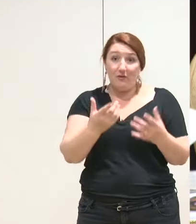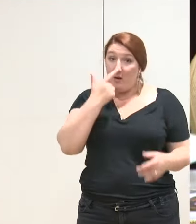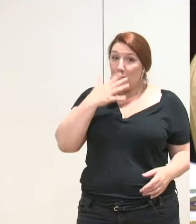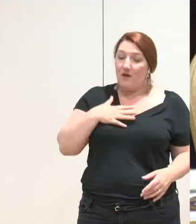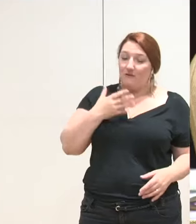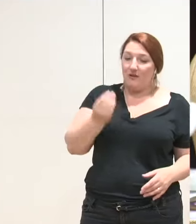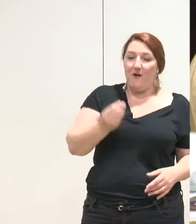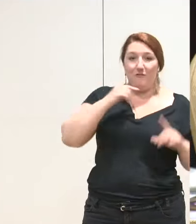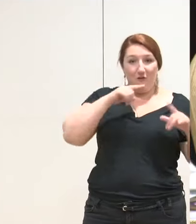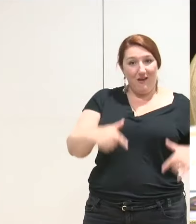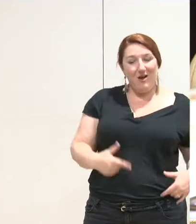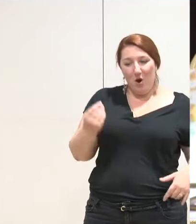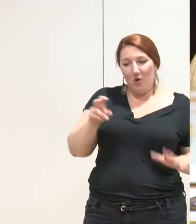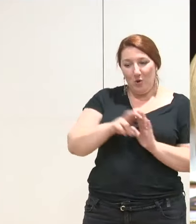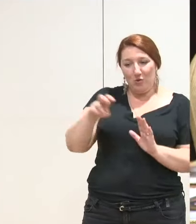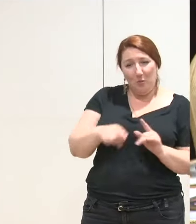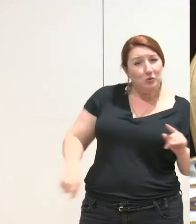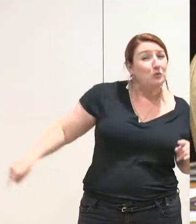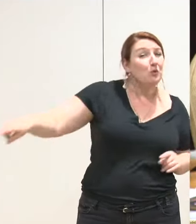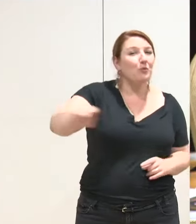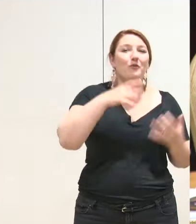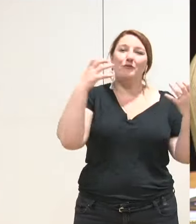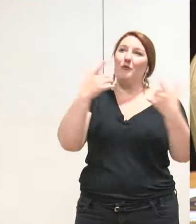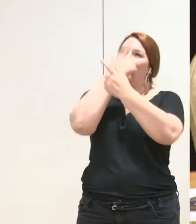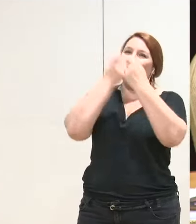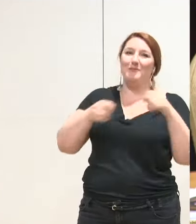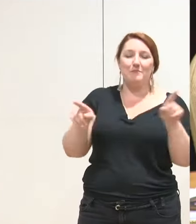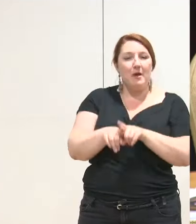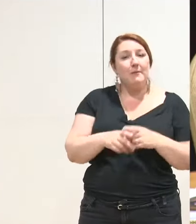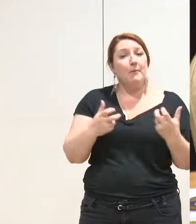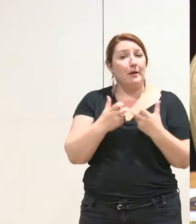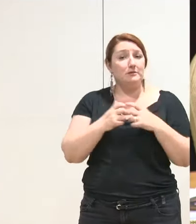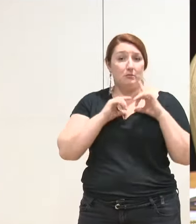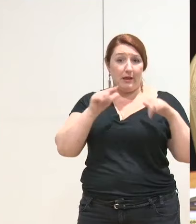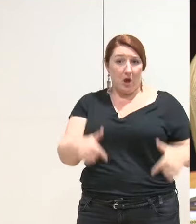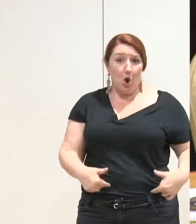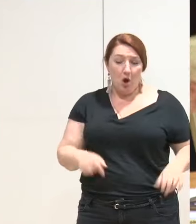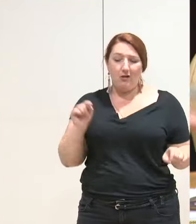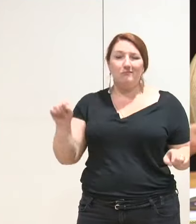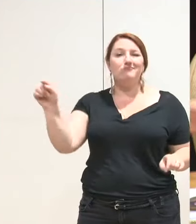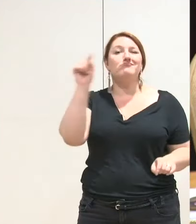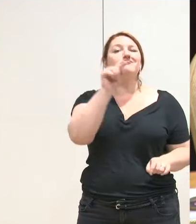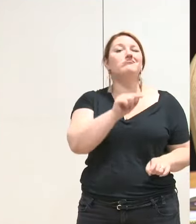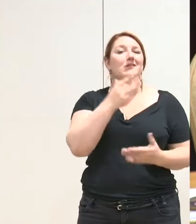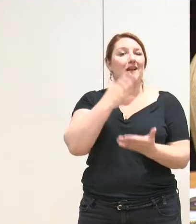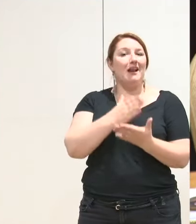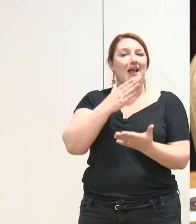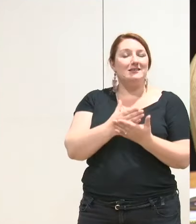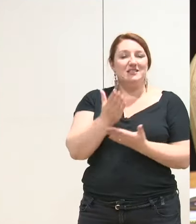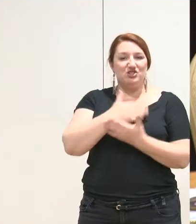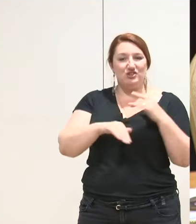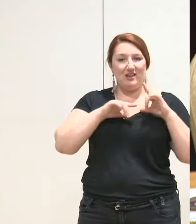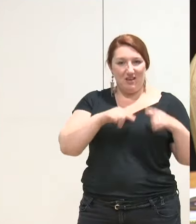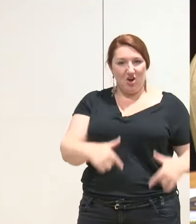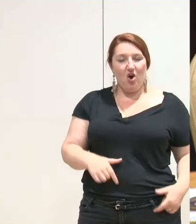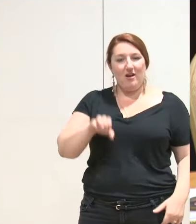avec autant de considération et je voudrais parler juste ici des élèves de certaines écoles de certaines classes de l'écoleisé qui